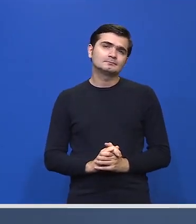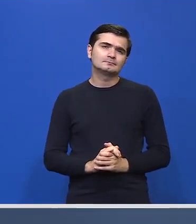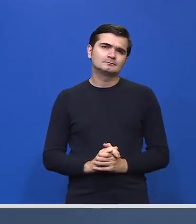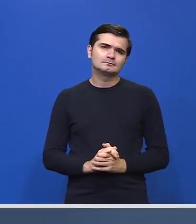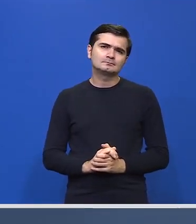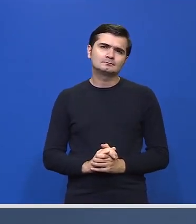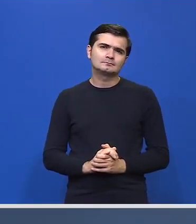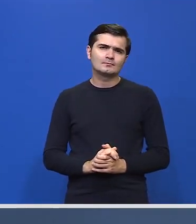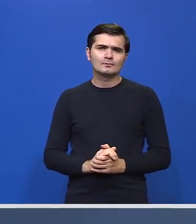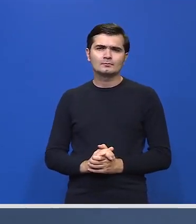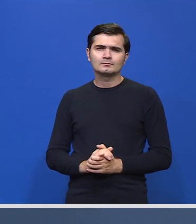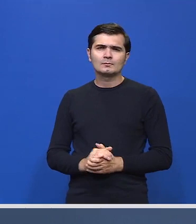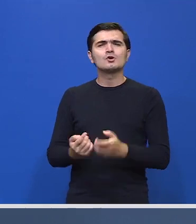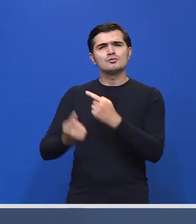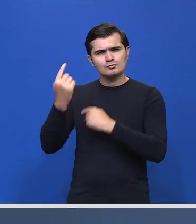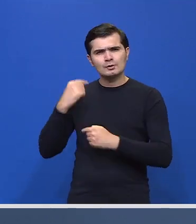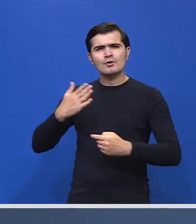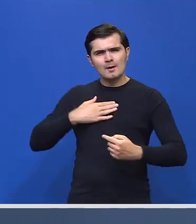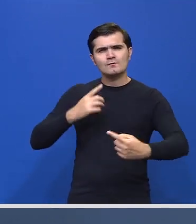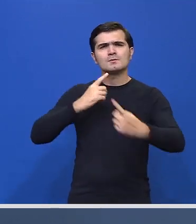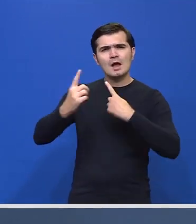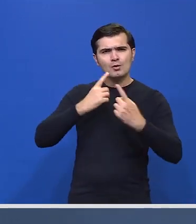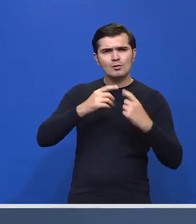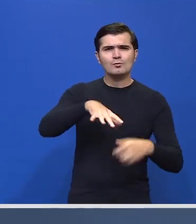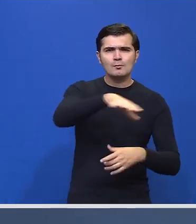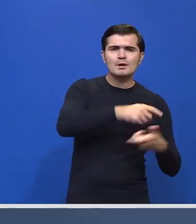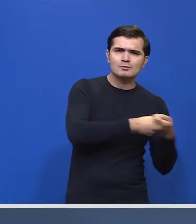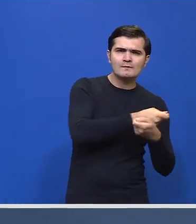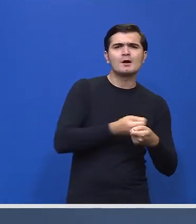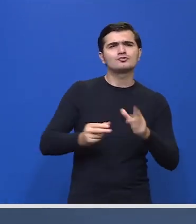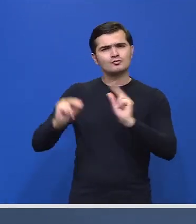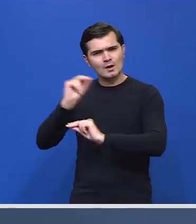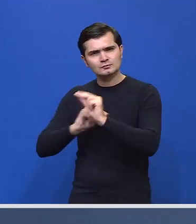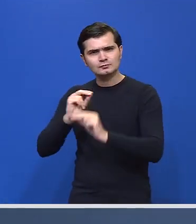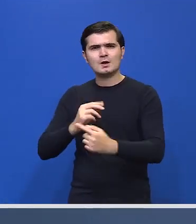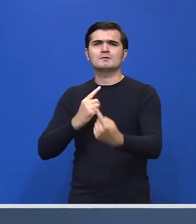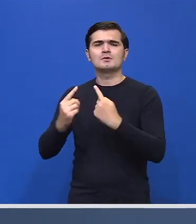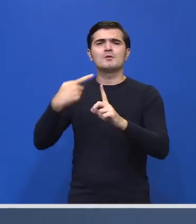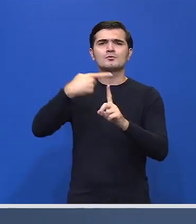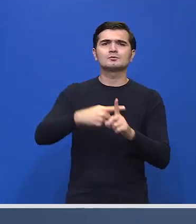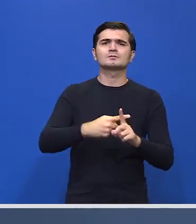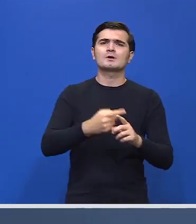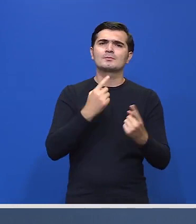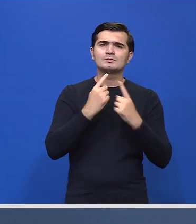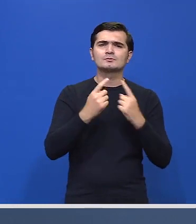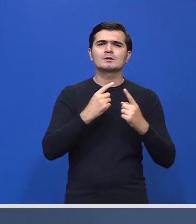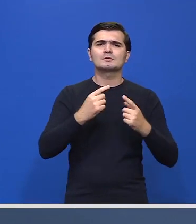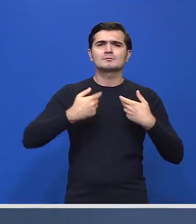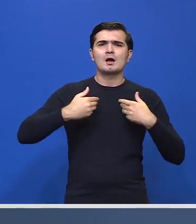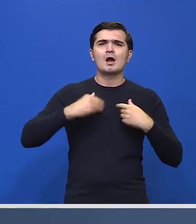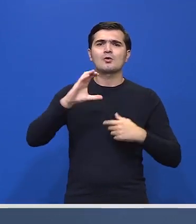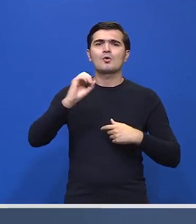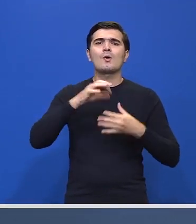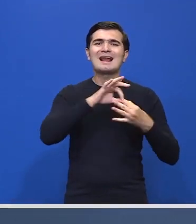urma dialogului preliminar avut cu mediul de afaceri și mediul asociativ, dar și în partea de discuții politice în cadrul coaliției, au fost